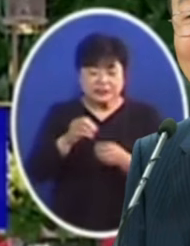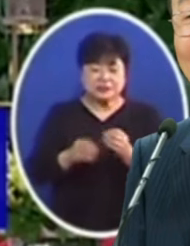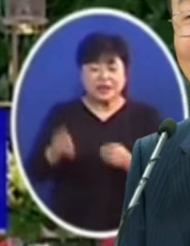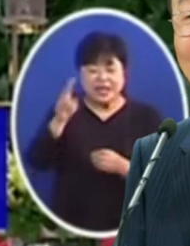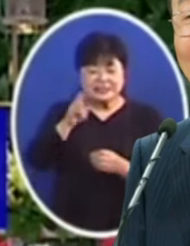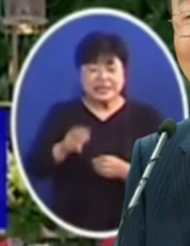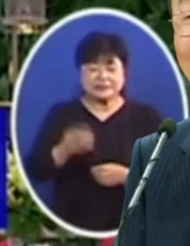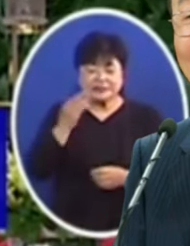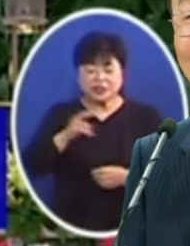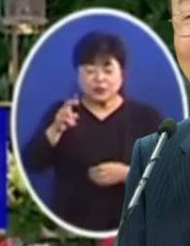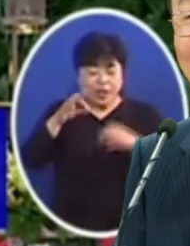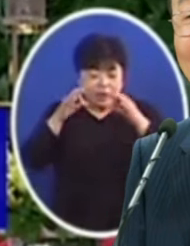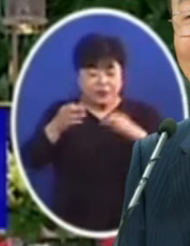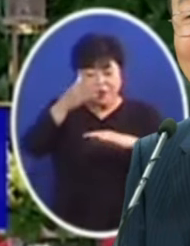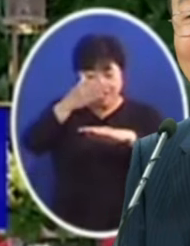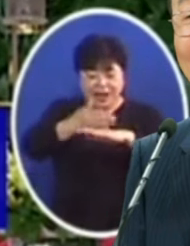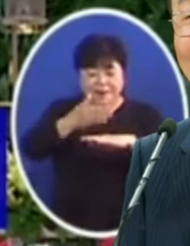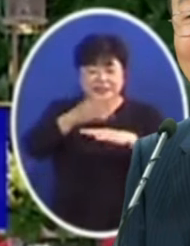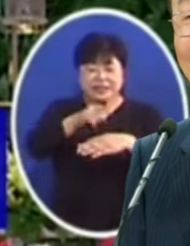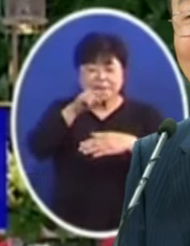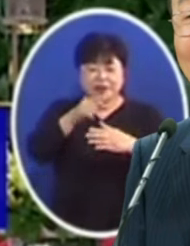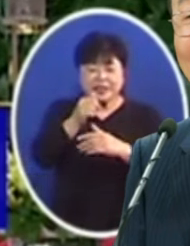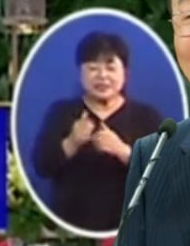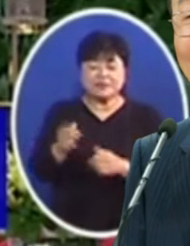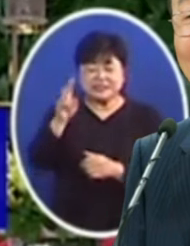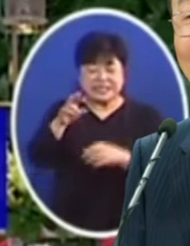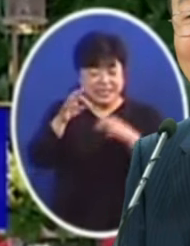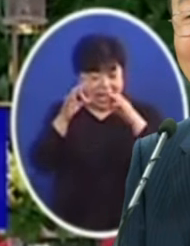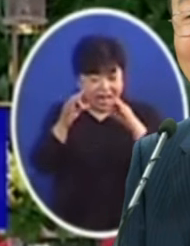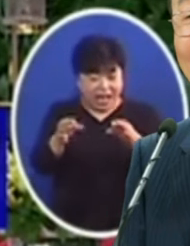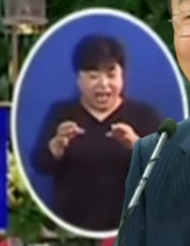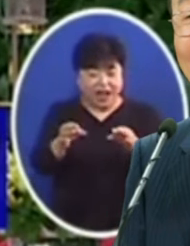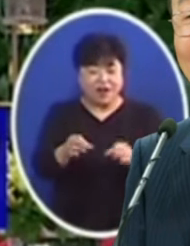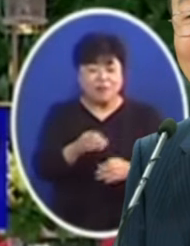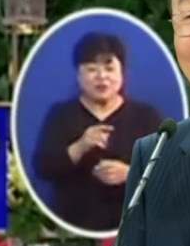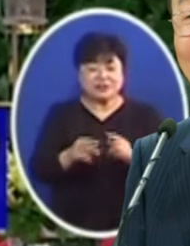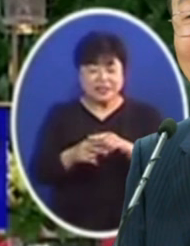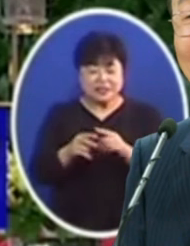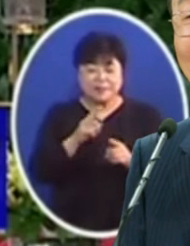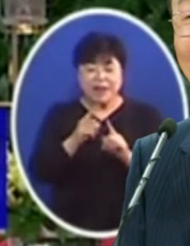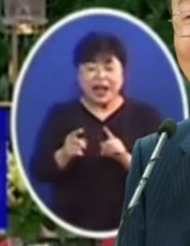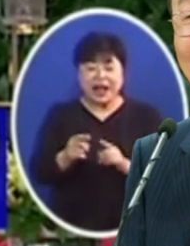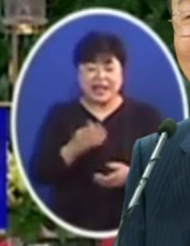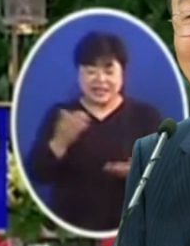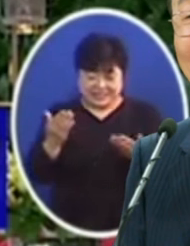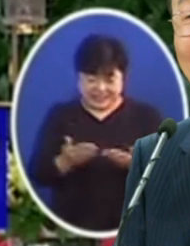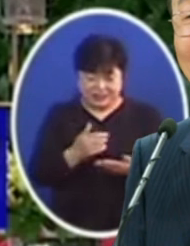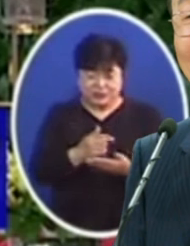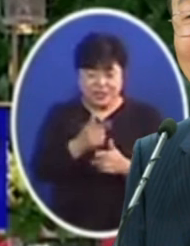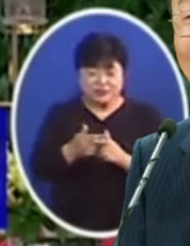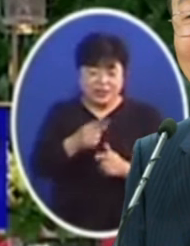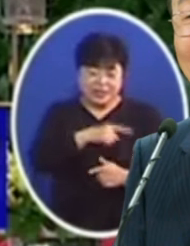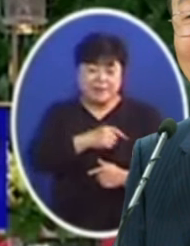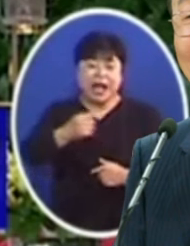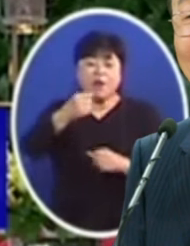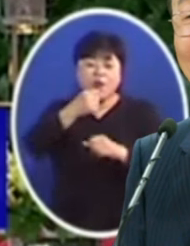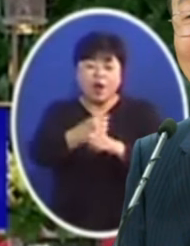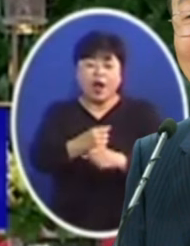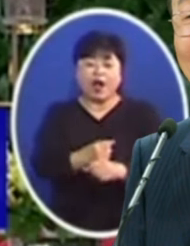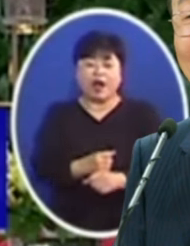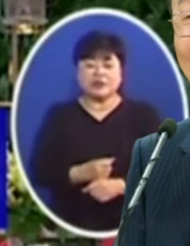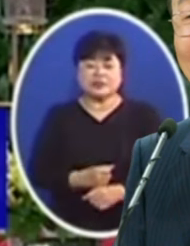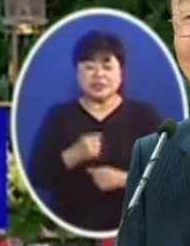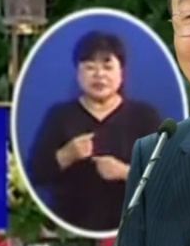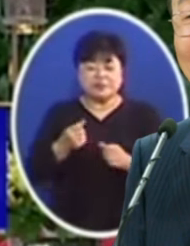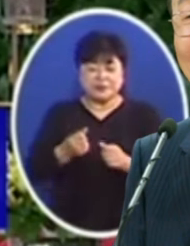신령한 노래를 부르며 감사하는 마음으로 하나님을 찬양하고 또 무엇을 하든지 말이나 일이나 주 예수 이름으로 하고 그를 힘입어